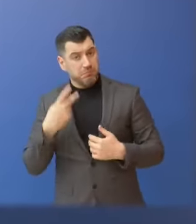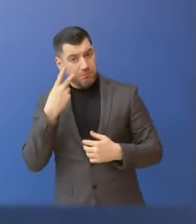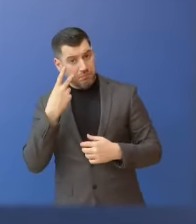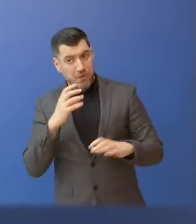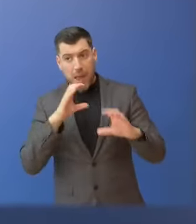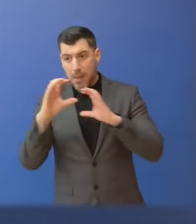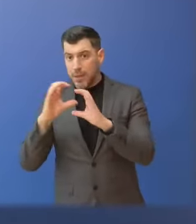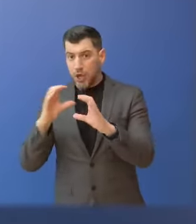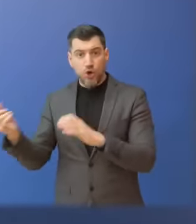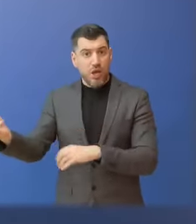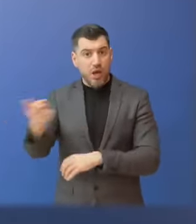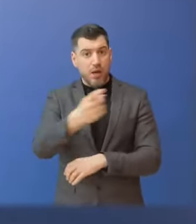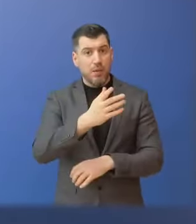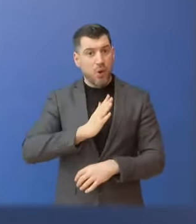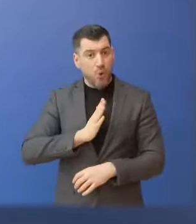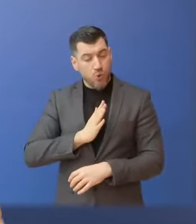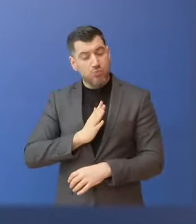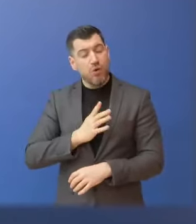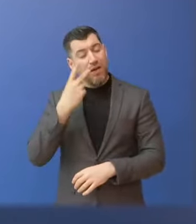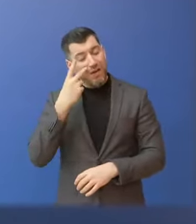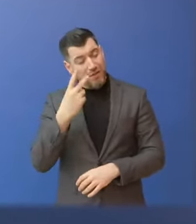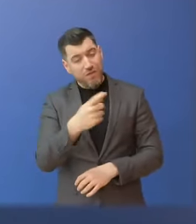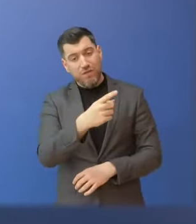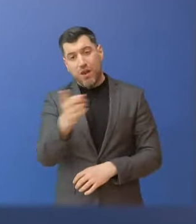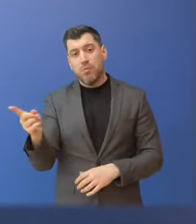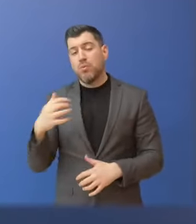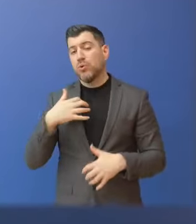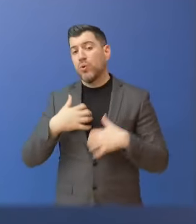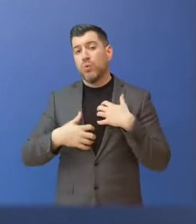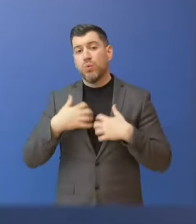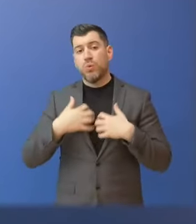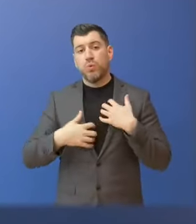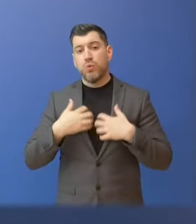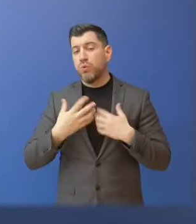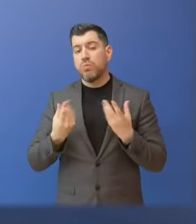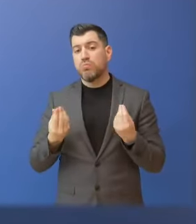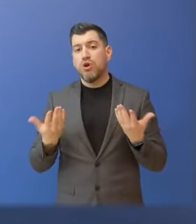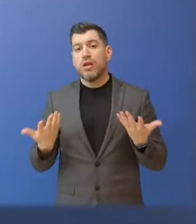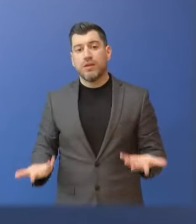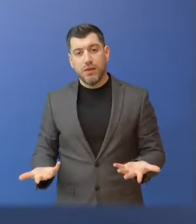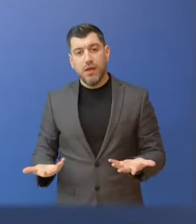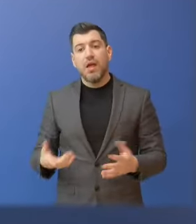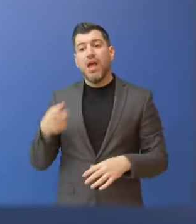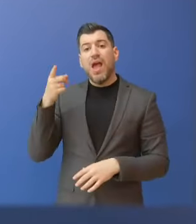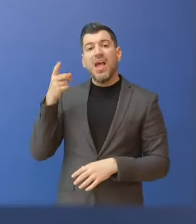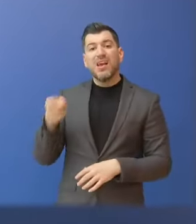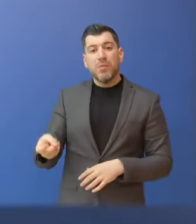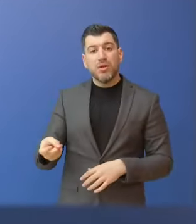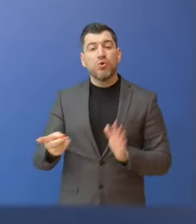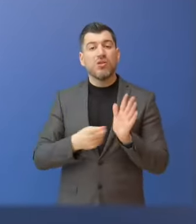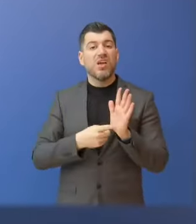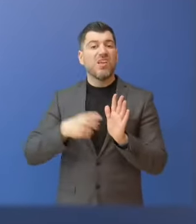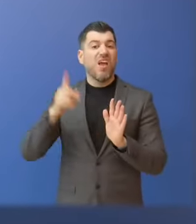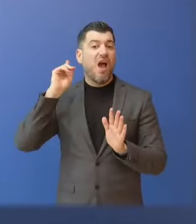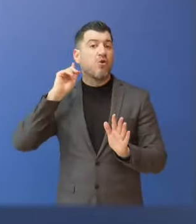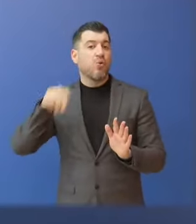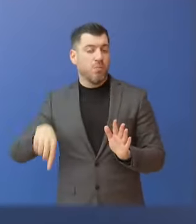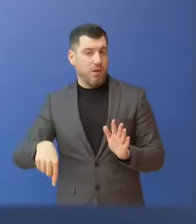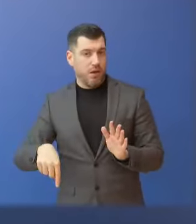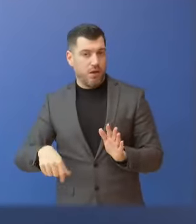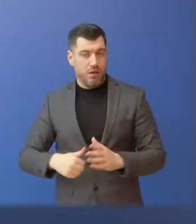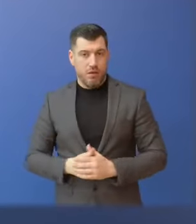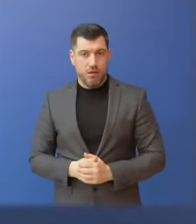τις μετρήσεις ότι μία από τις μεγάλες ανησυχίες των πολιτών είναι η αντιμετώπιση της εγκληματικότητας και της ανομίας και είναι